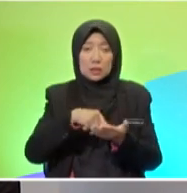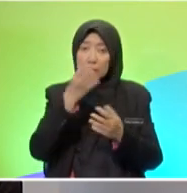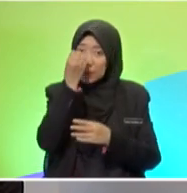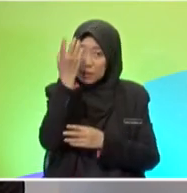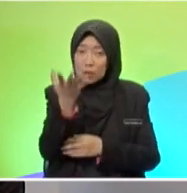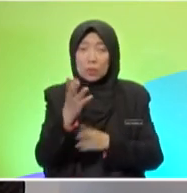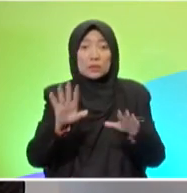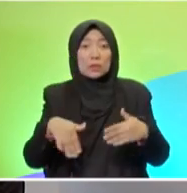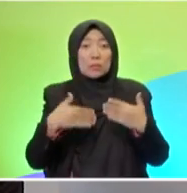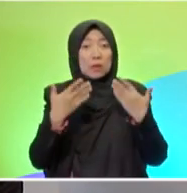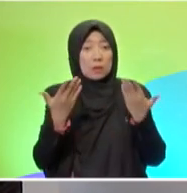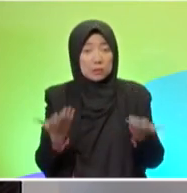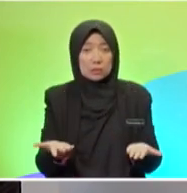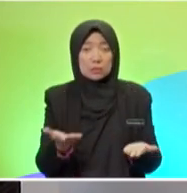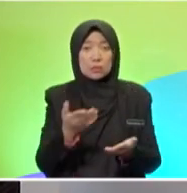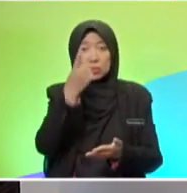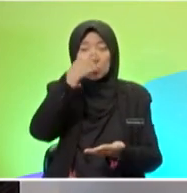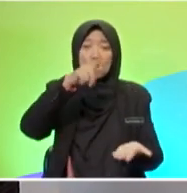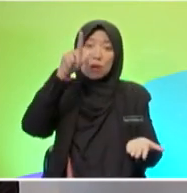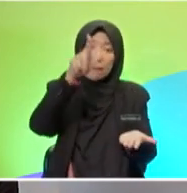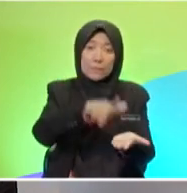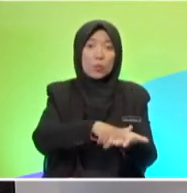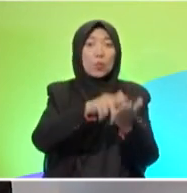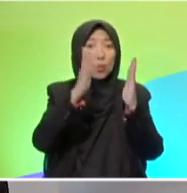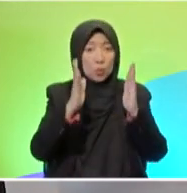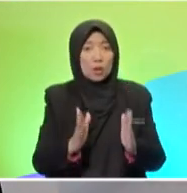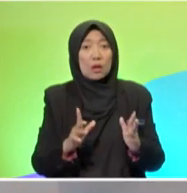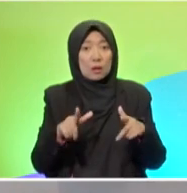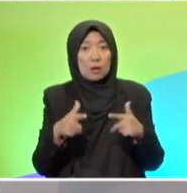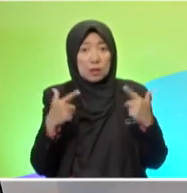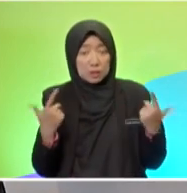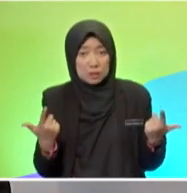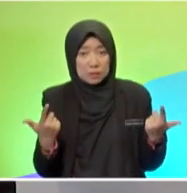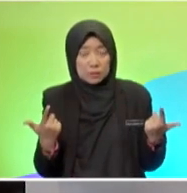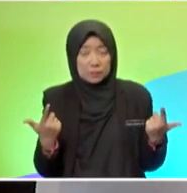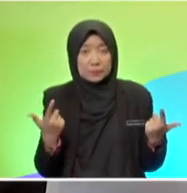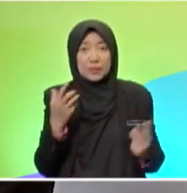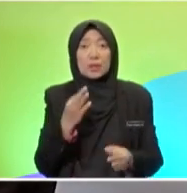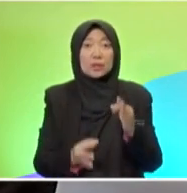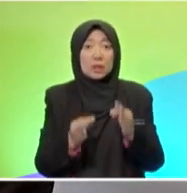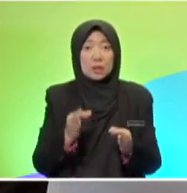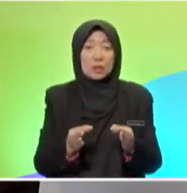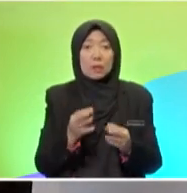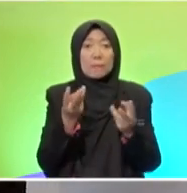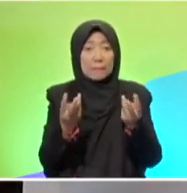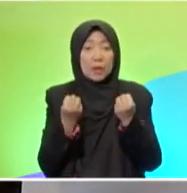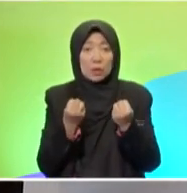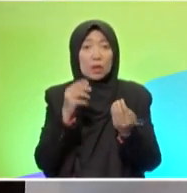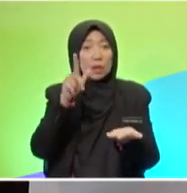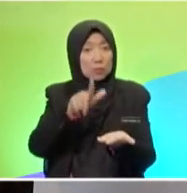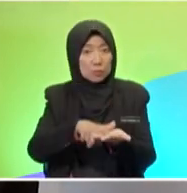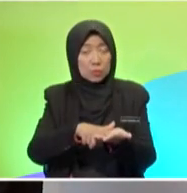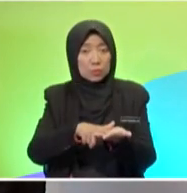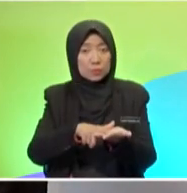bagaimana awal anak bagi tahu kepada orang-orang di sekeliling anda dan setidaknya anda ingin melaporkan sesuatu tersebut